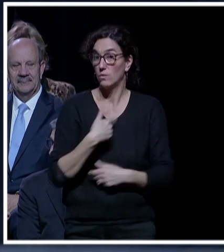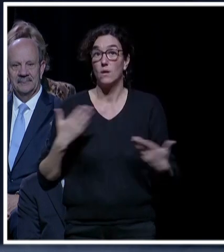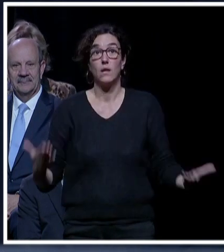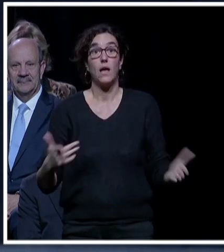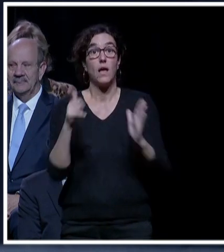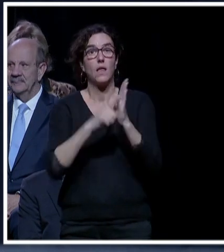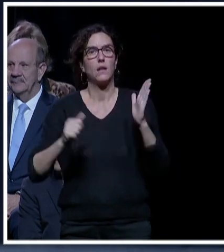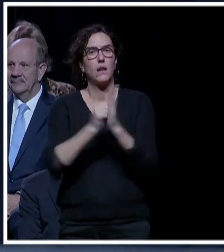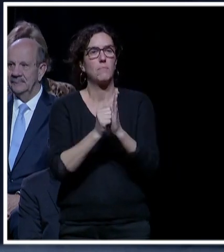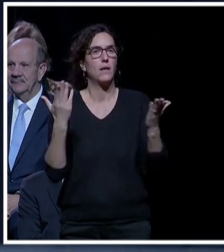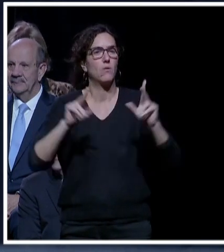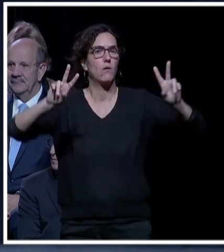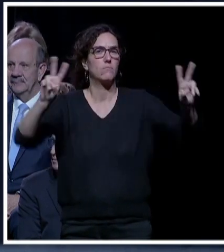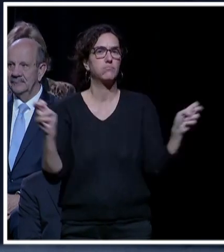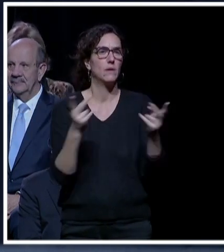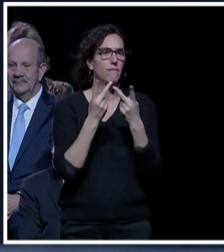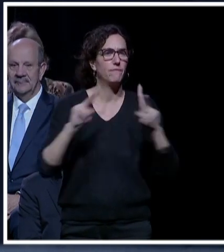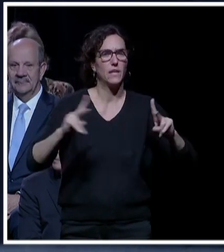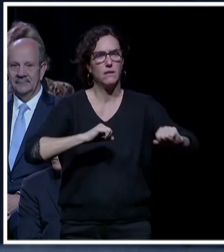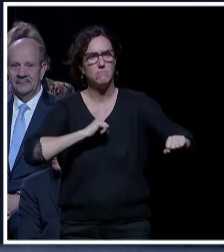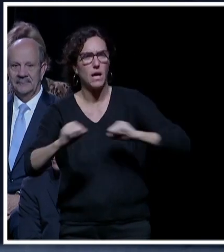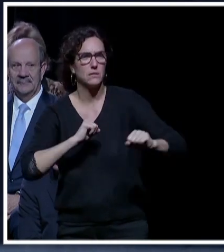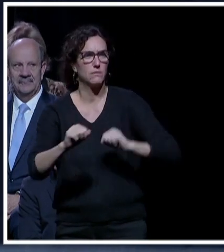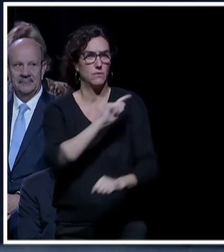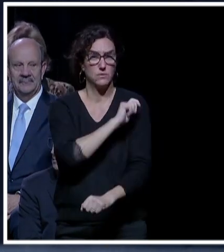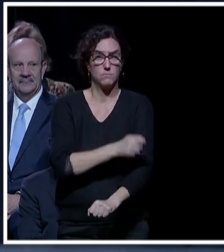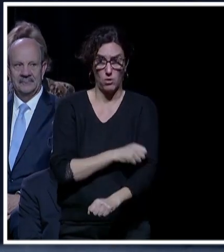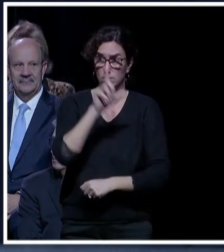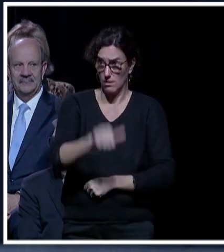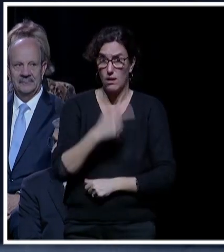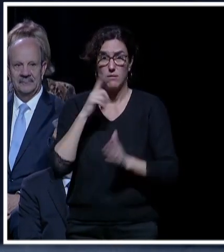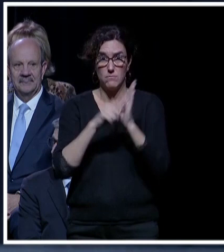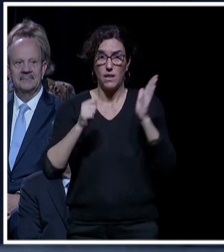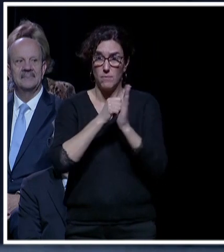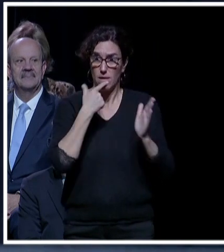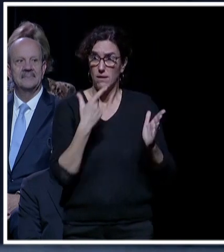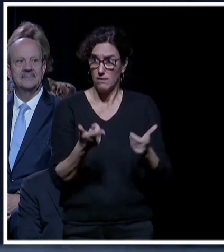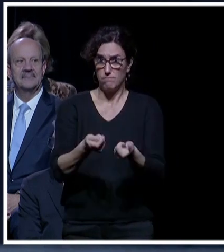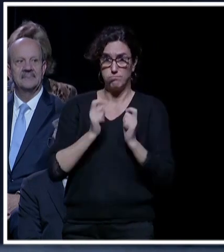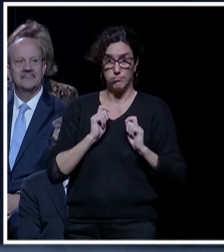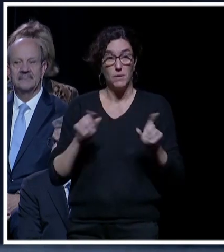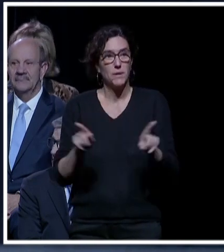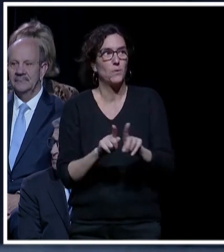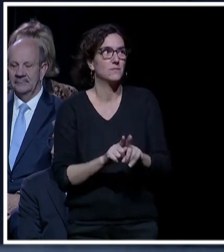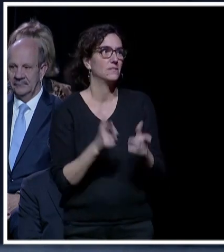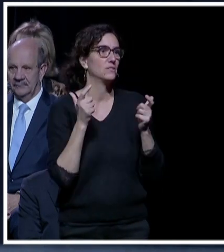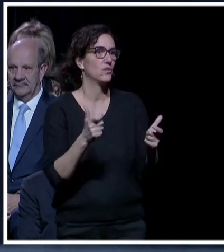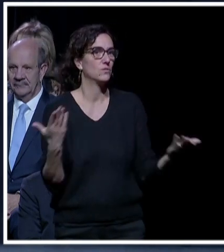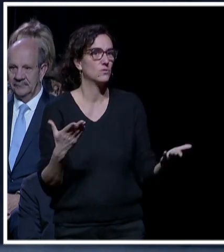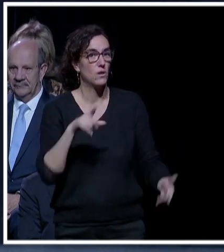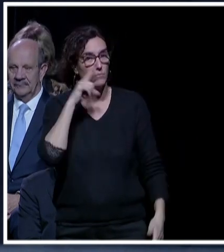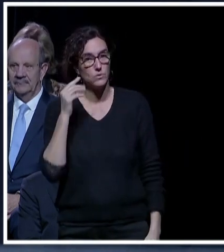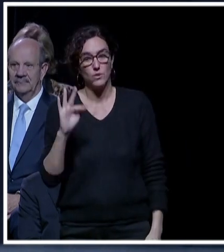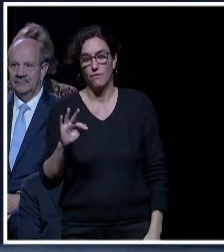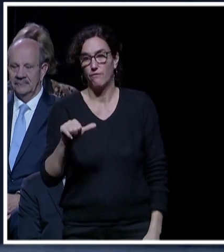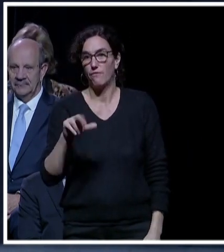villes actives et sportives qui consacre tous nos efforts. Mais aussi, quelle joie de savoir qu'Alexandre Farrugia, Karine